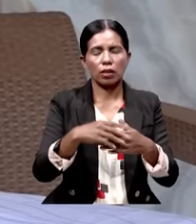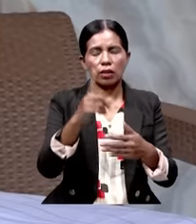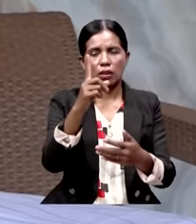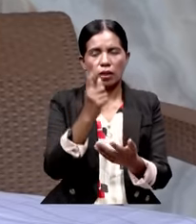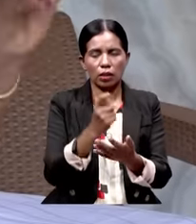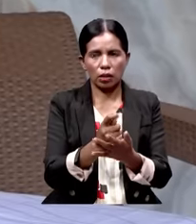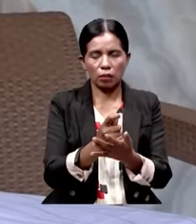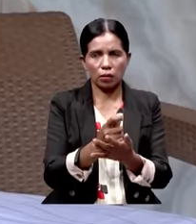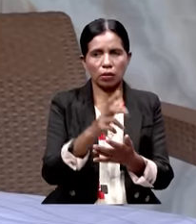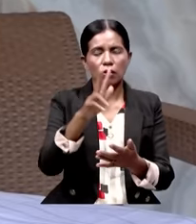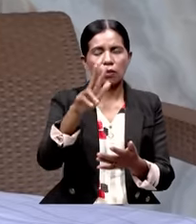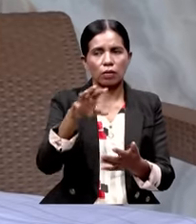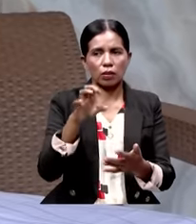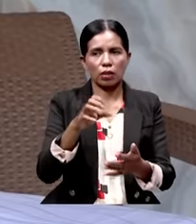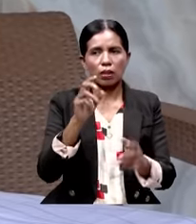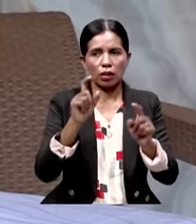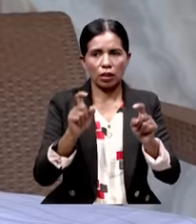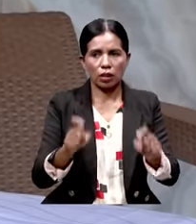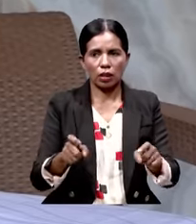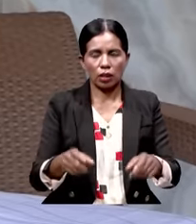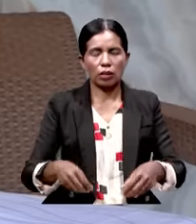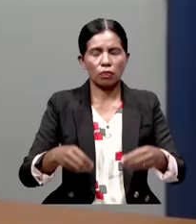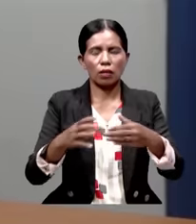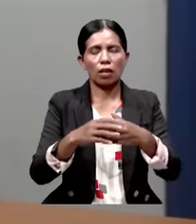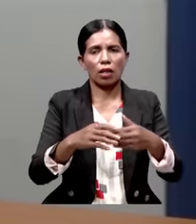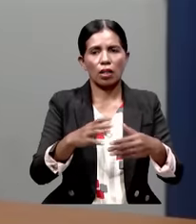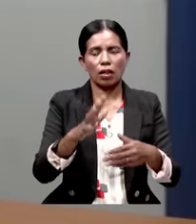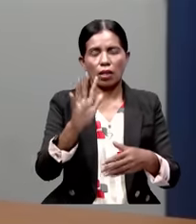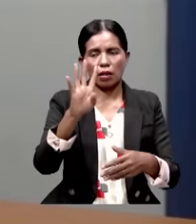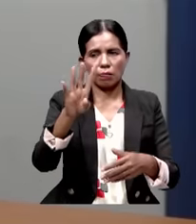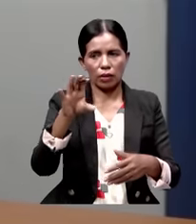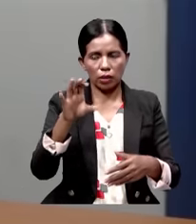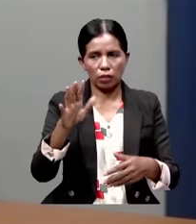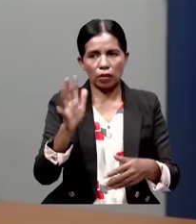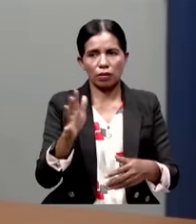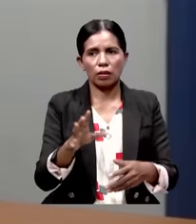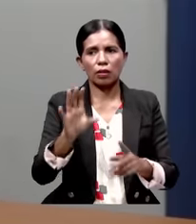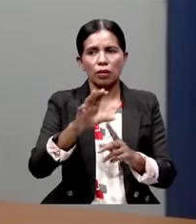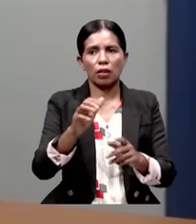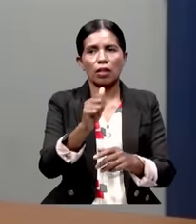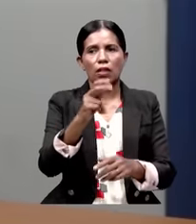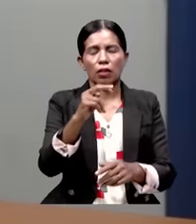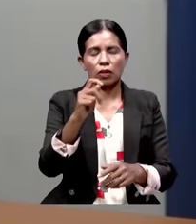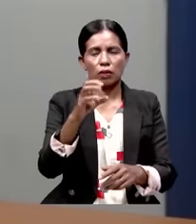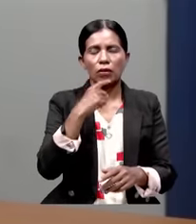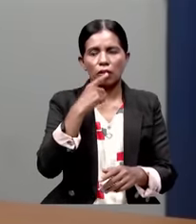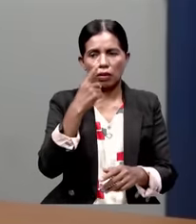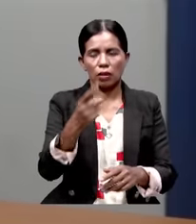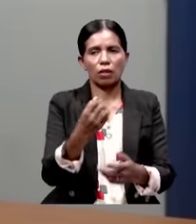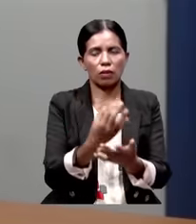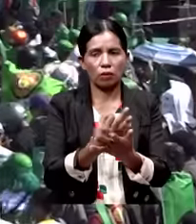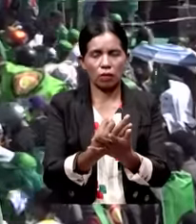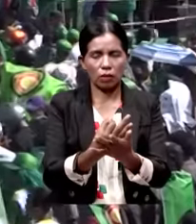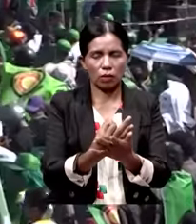for 450 nemur kare maida haula haula ta sefi bankada kunto Antonio Verdial clarifica osang nebe